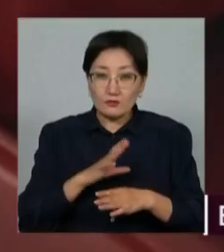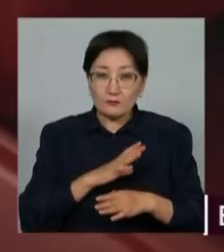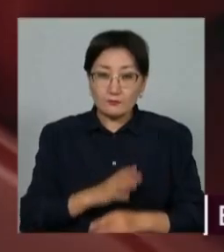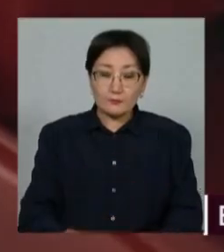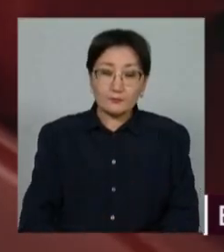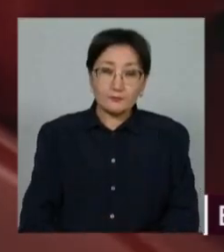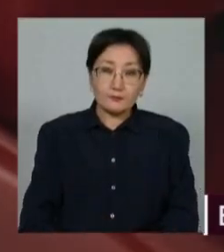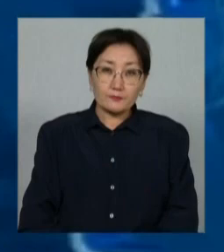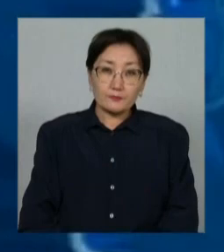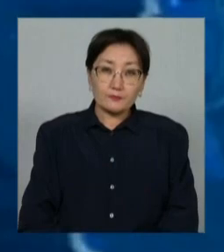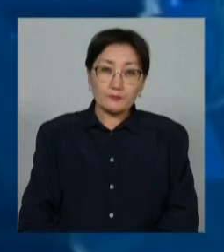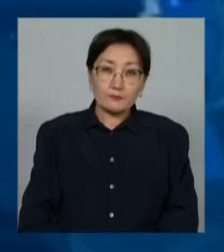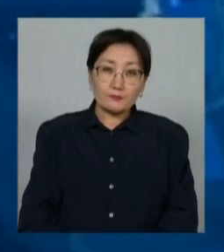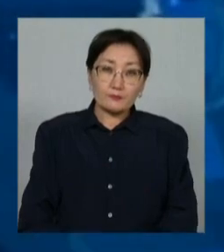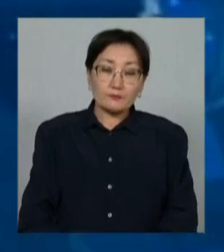қаралған.